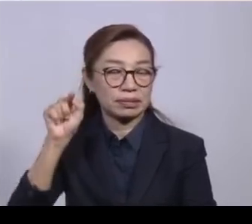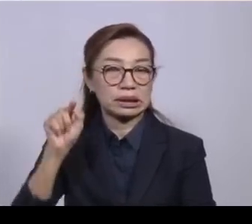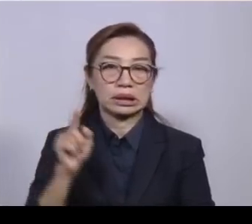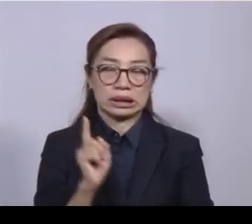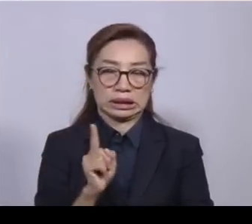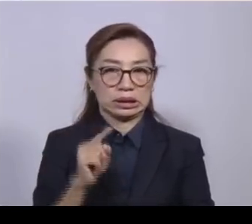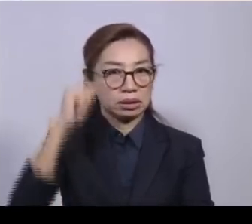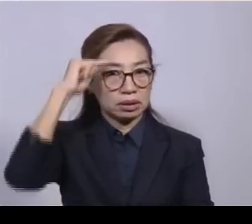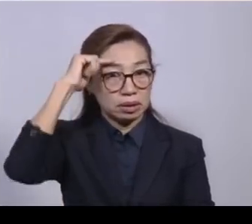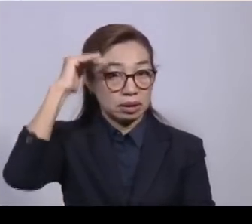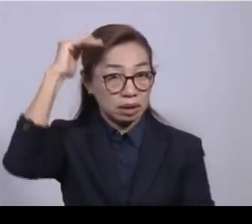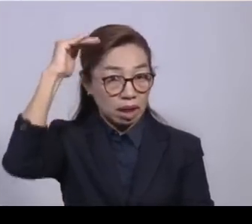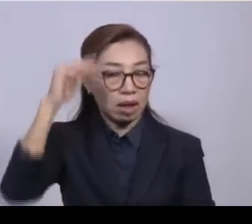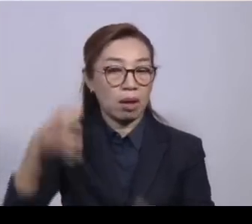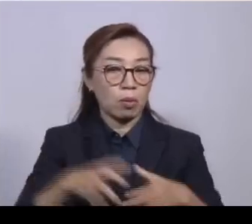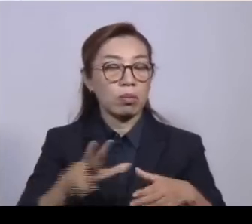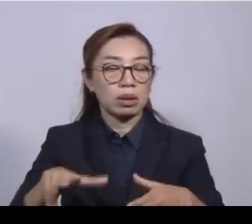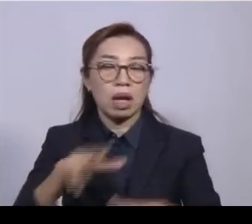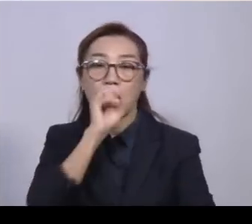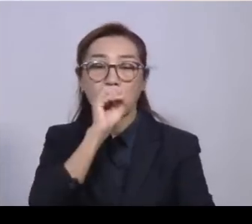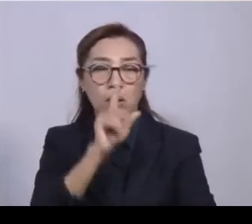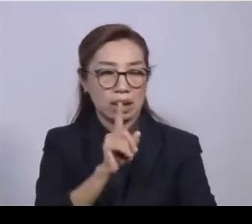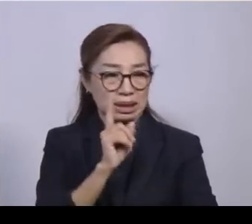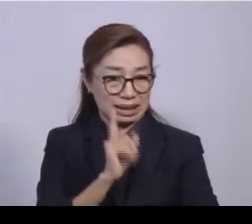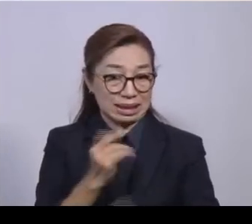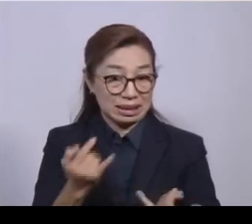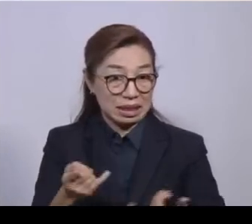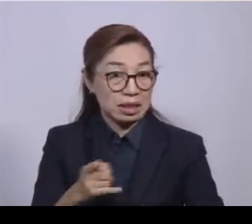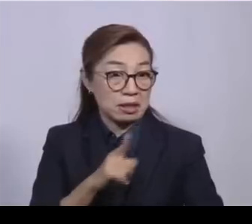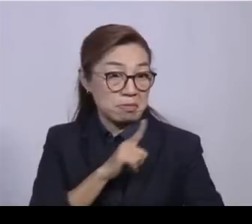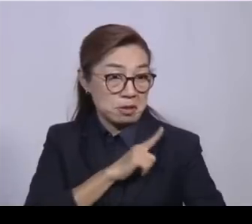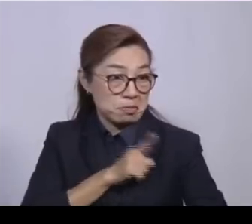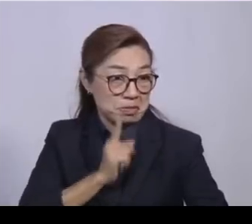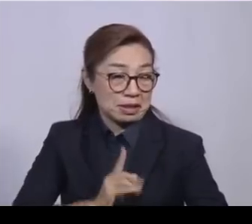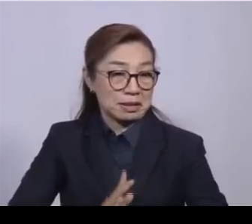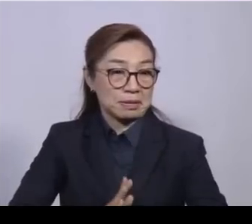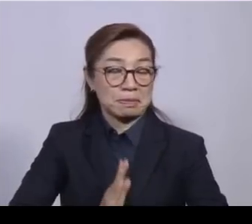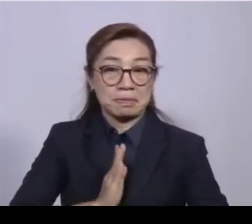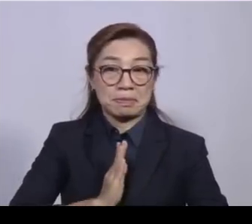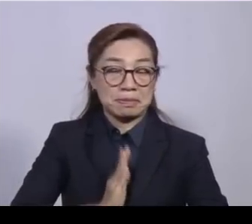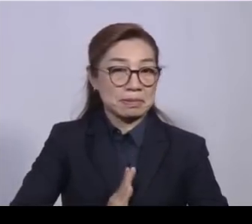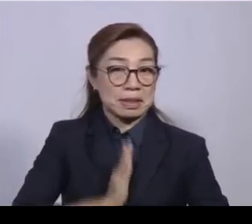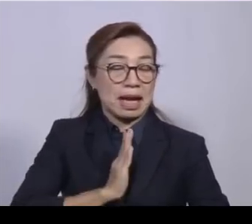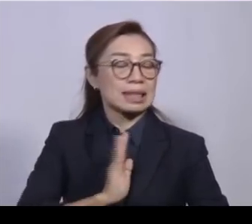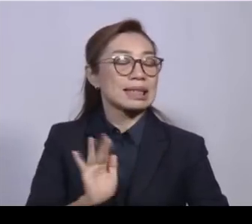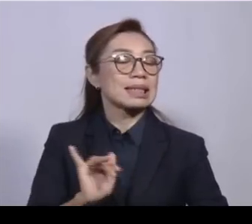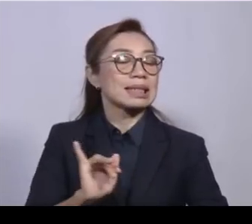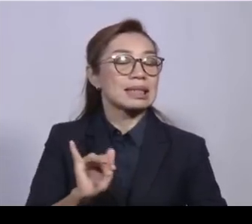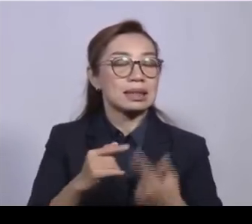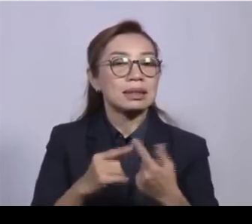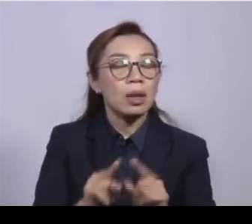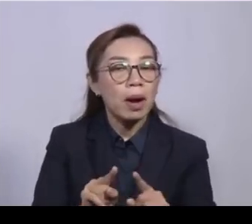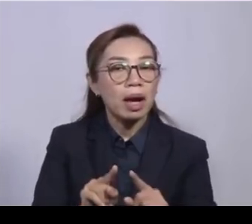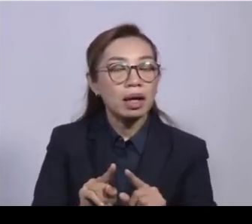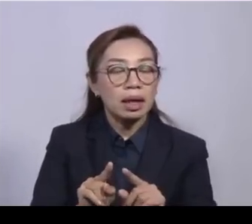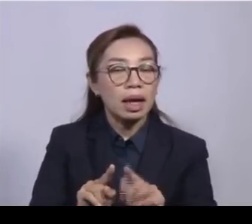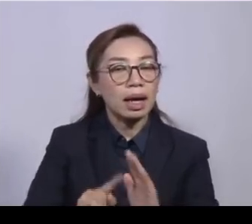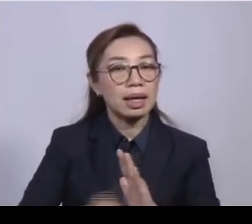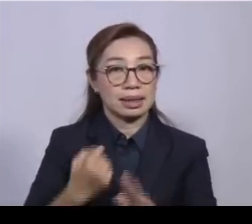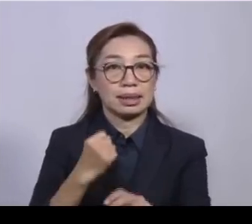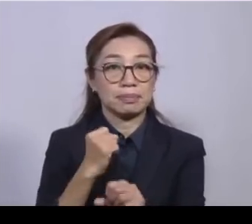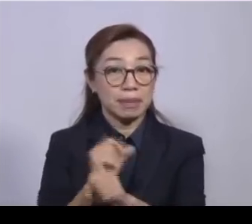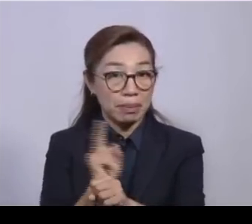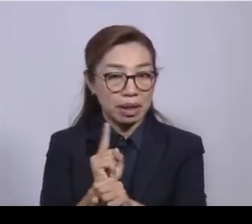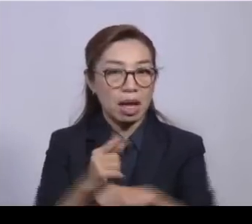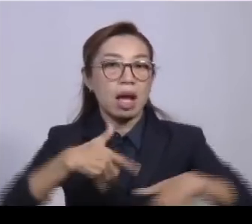คุณเศรษฐาแล้วก็ทางเพื่อไทยเขาบอกว่านี่ไม่ใช่ภารกิจอย่างเป็นทางการในฐานะนายกรัฐมนตรีแต่ก็ถือว่าเป็นการลงพื้นที่